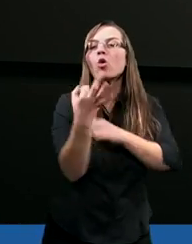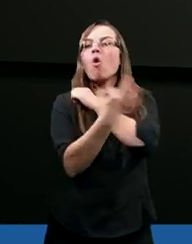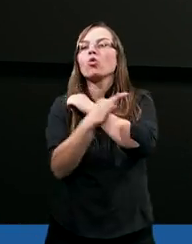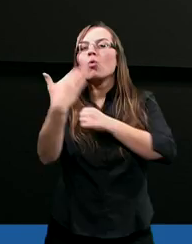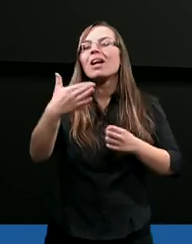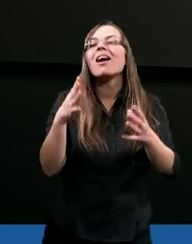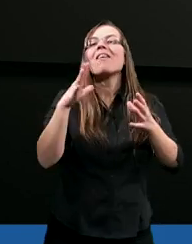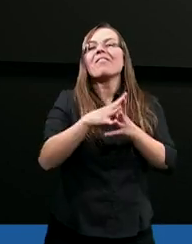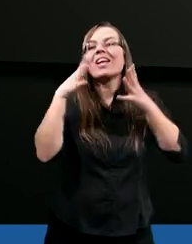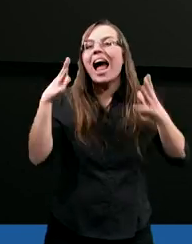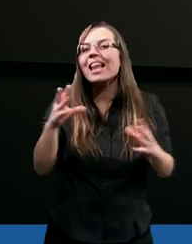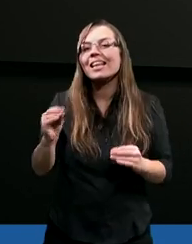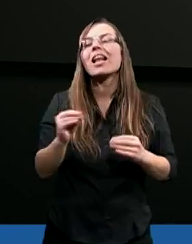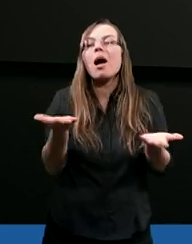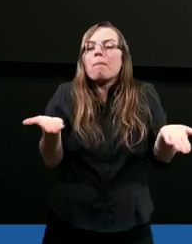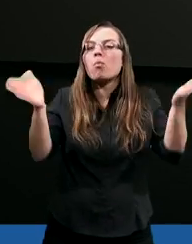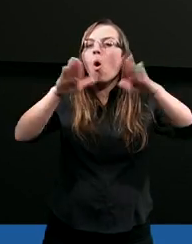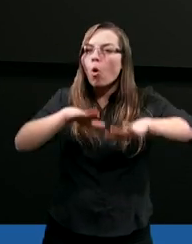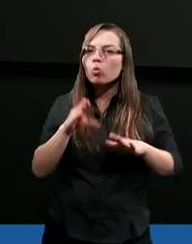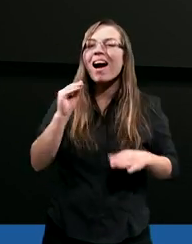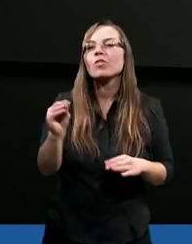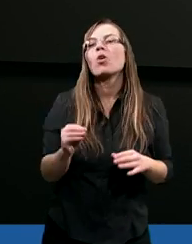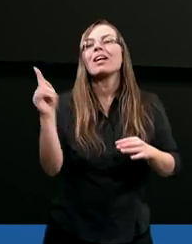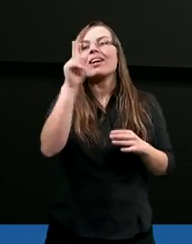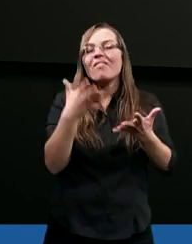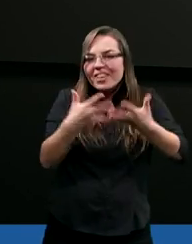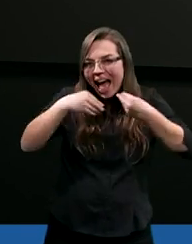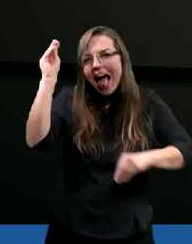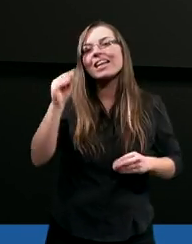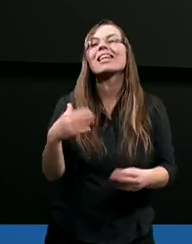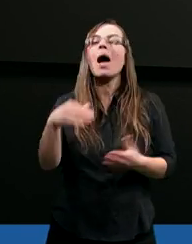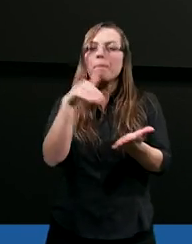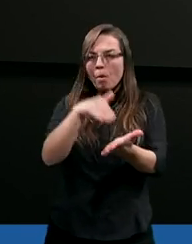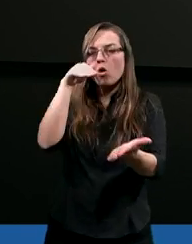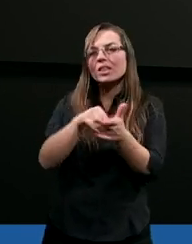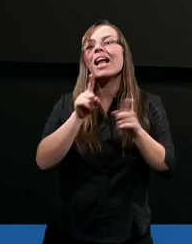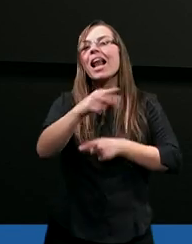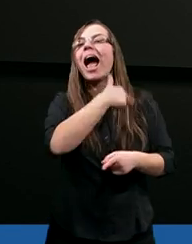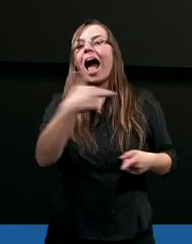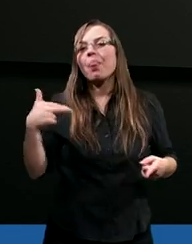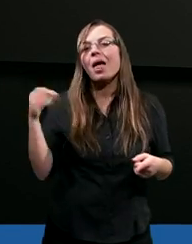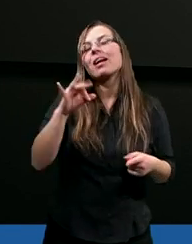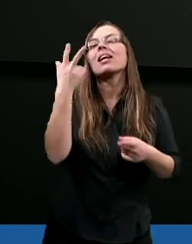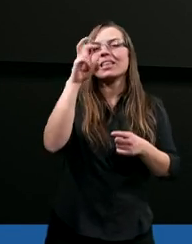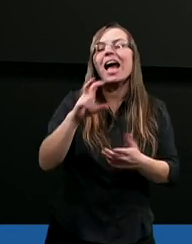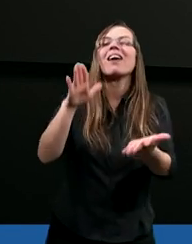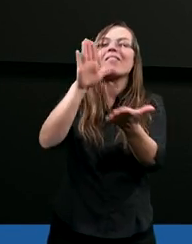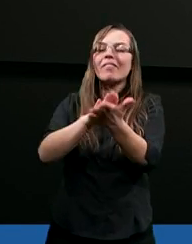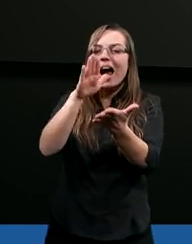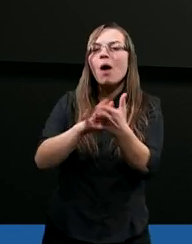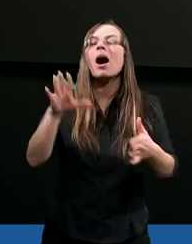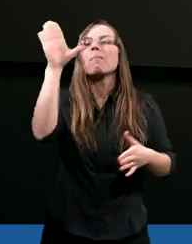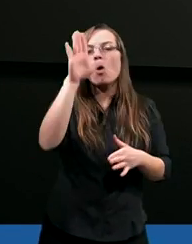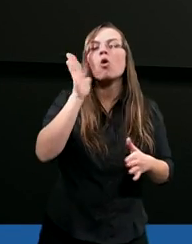studium wielce błogosławione, wielce pożyteczne dla nas. I niechwała